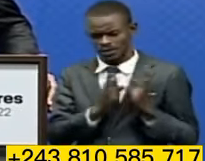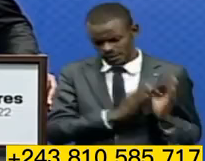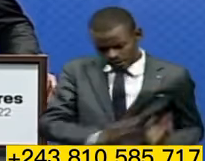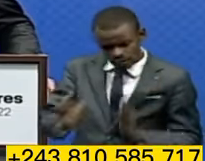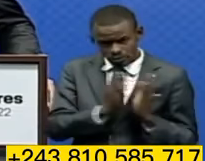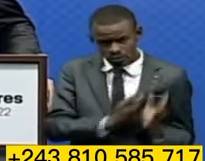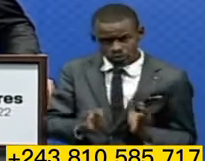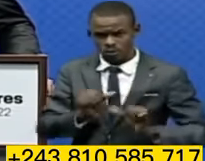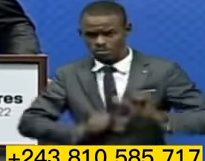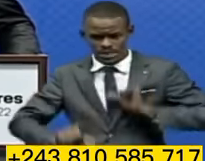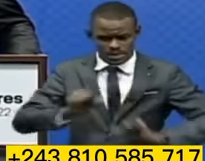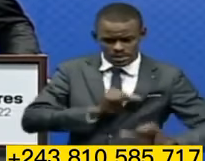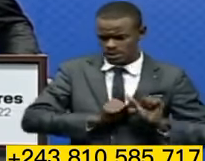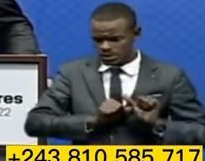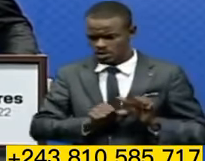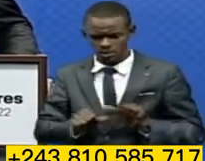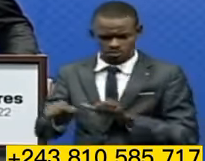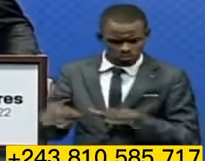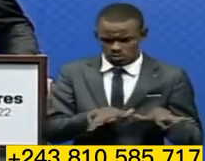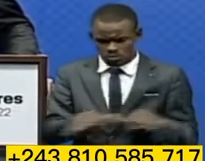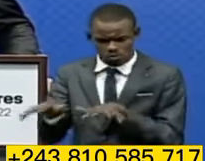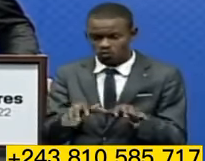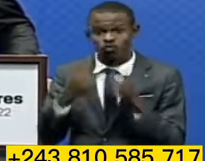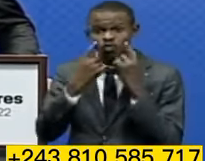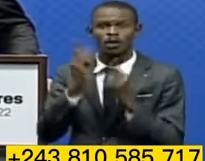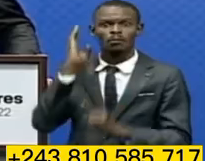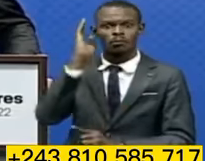et actions sont prises afin de résorber cette situation de